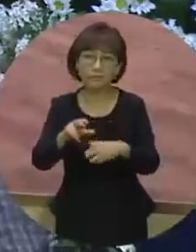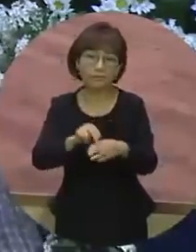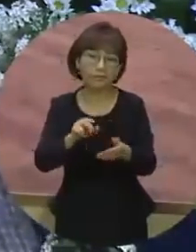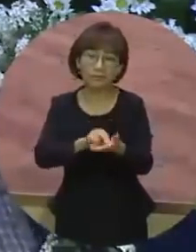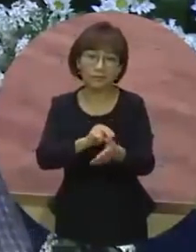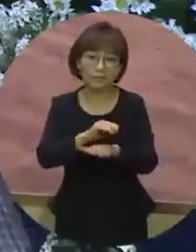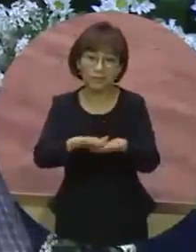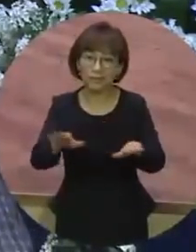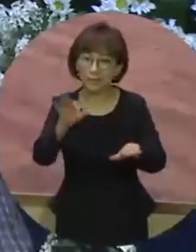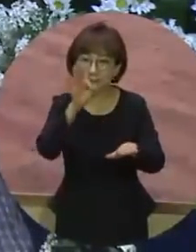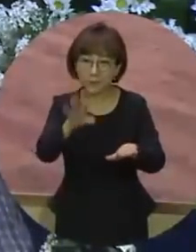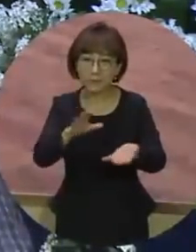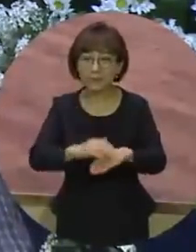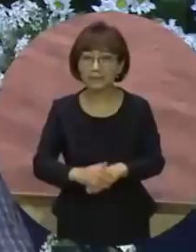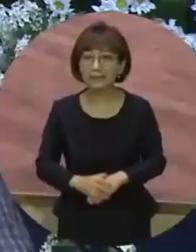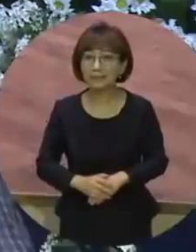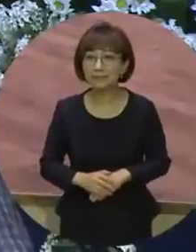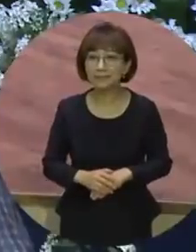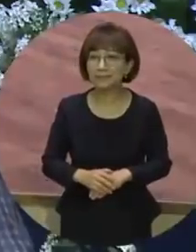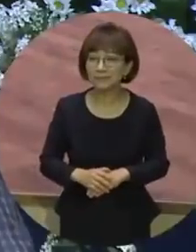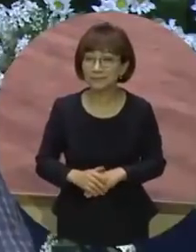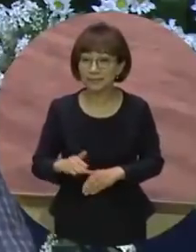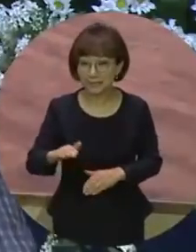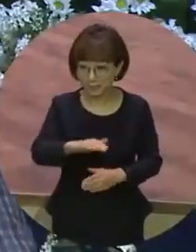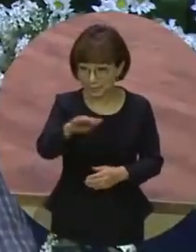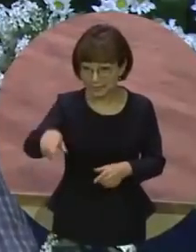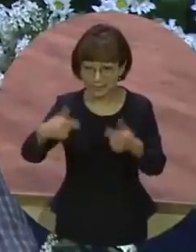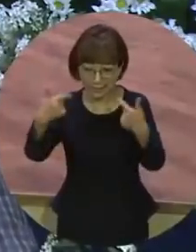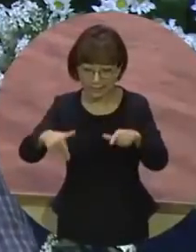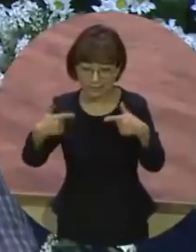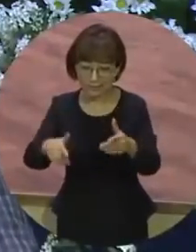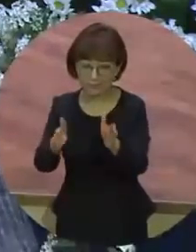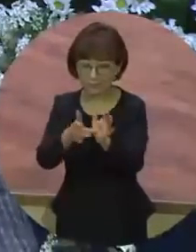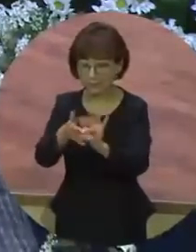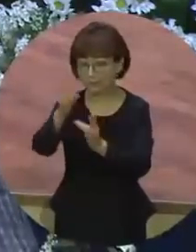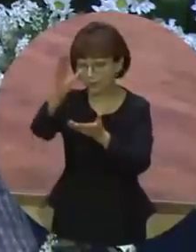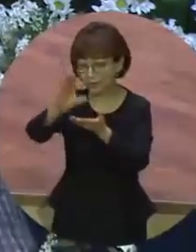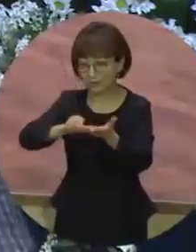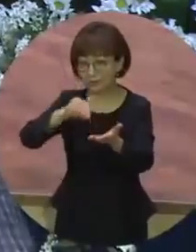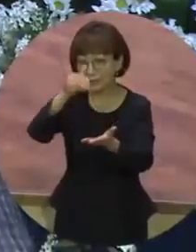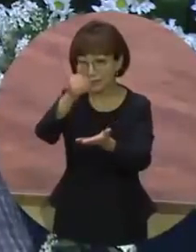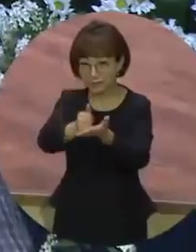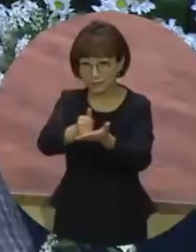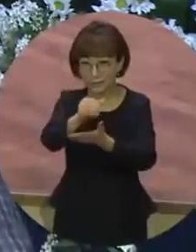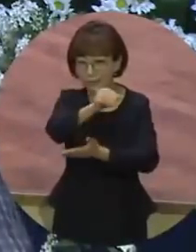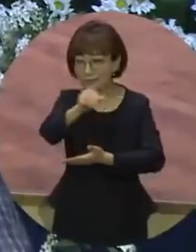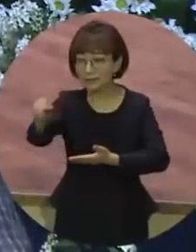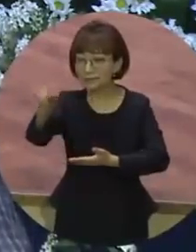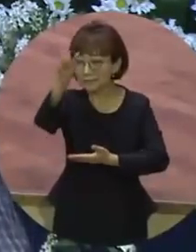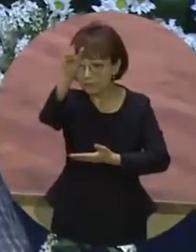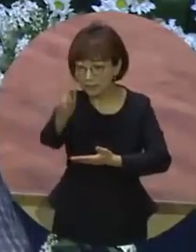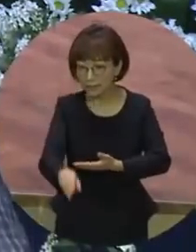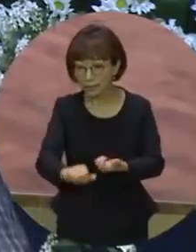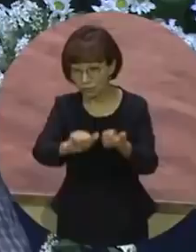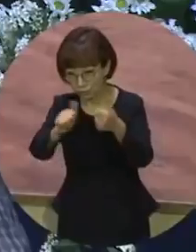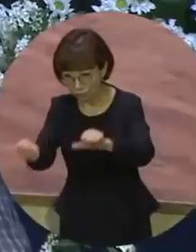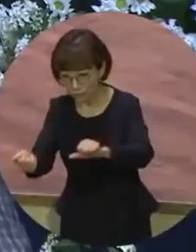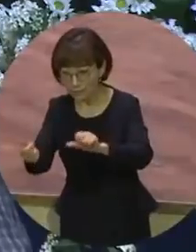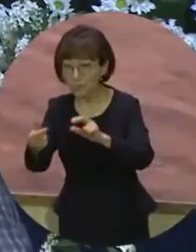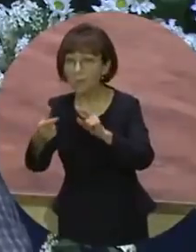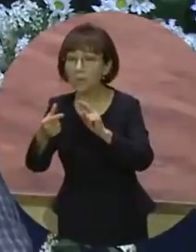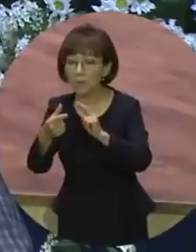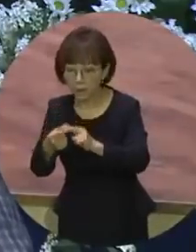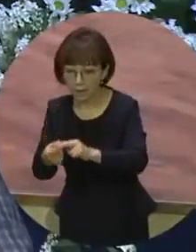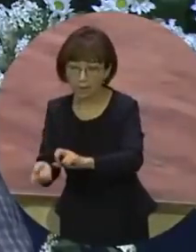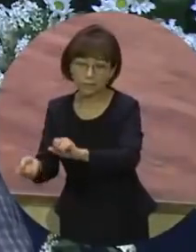항상 예수 그리스도의 십자가의 대속과 이 복음의 관점에서 모든 것 봐야 돼요.